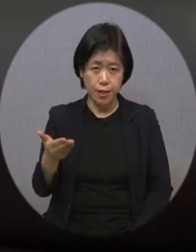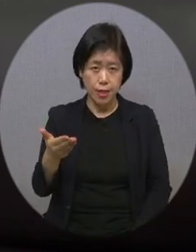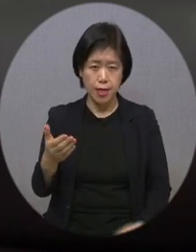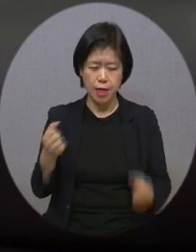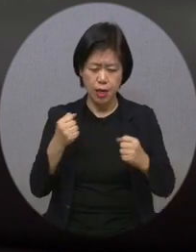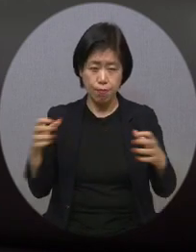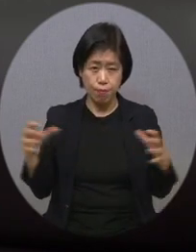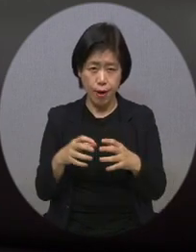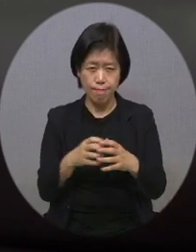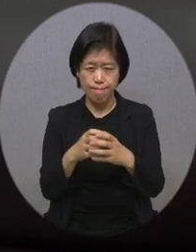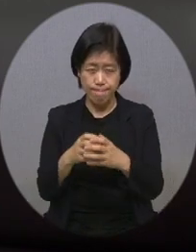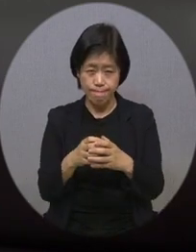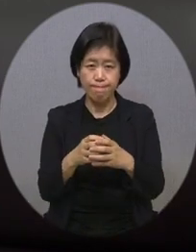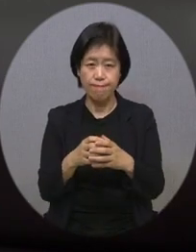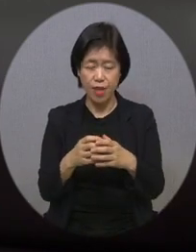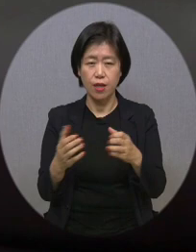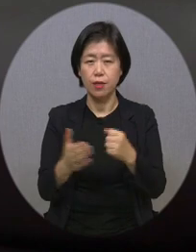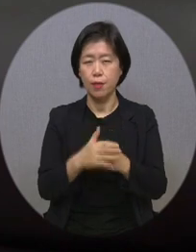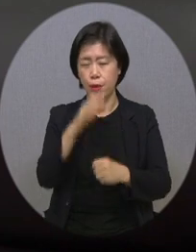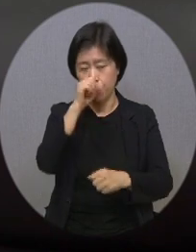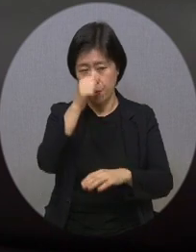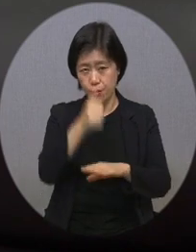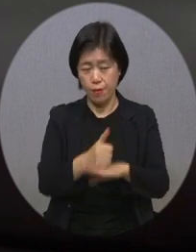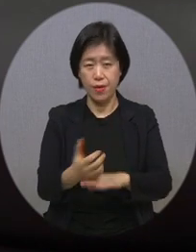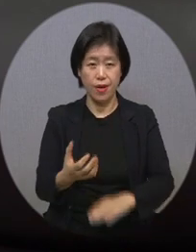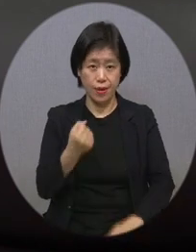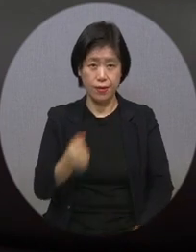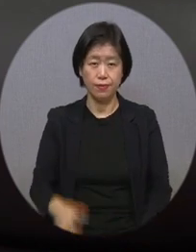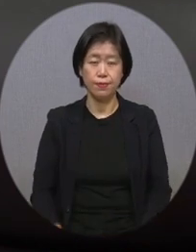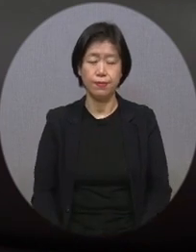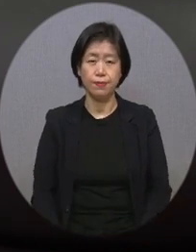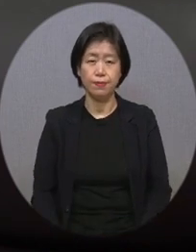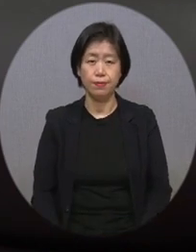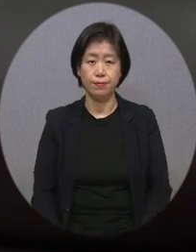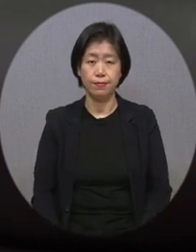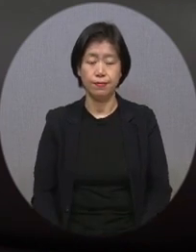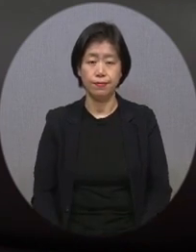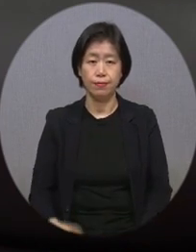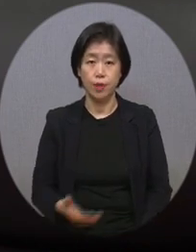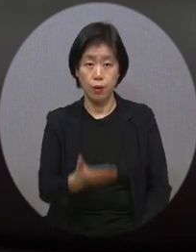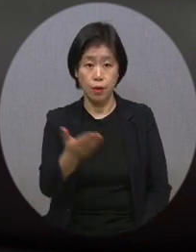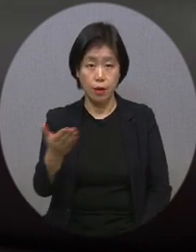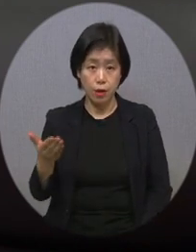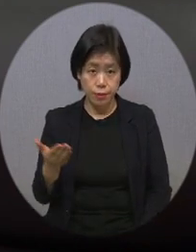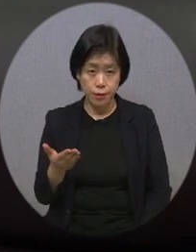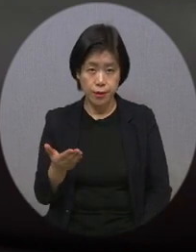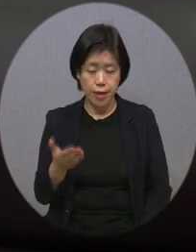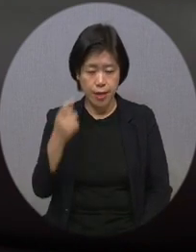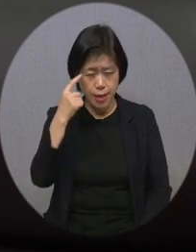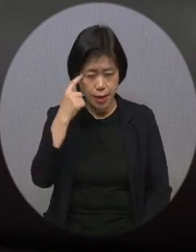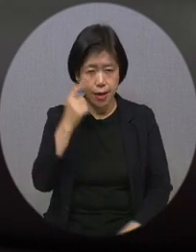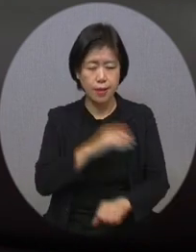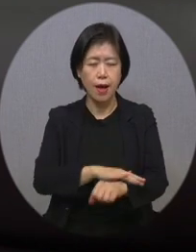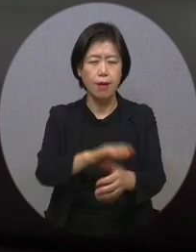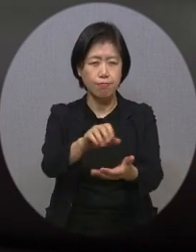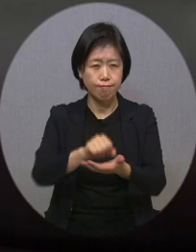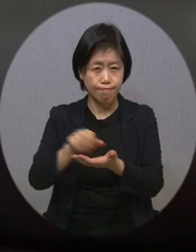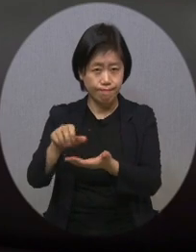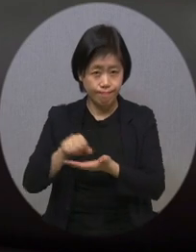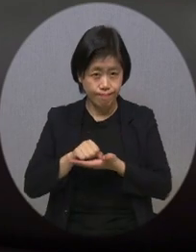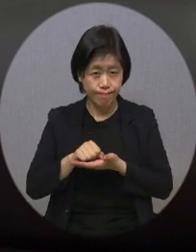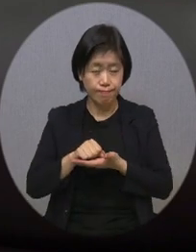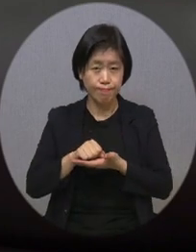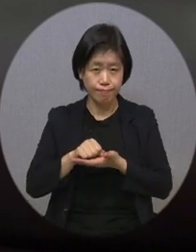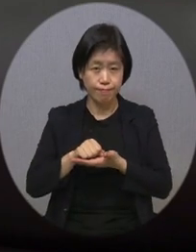단결해서 이룬 저런 성과라고 생각을 하고요. 우리 시에서는 우리 시민 여러분들의 이런 뜻을 잘 받들어서 정말